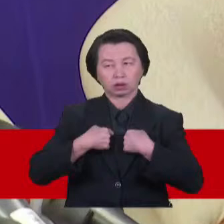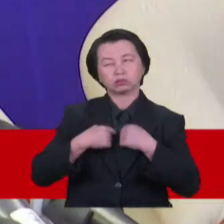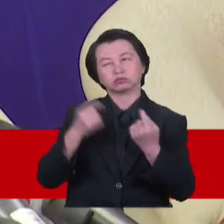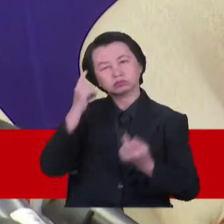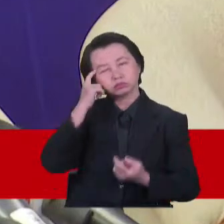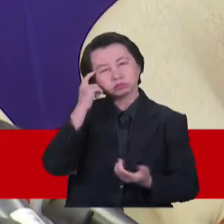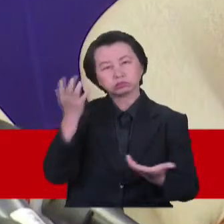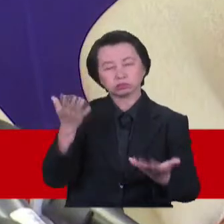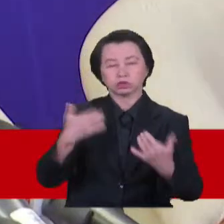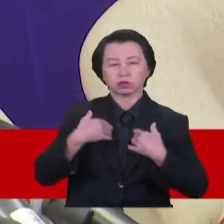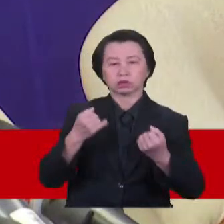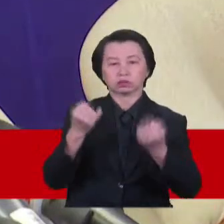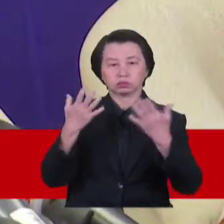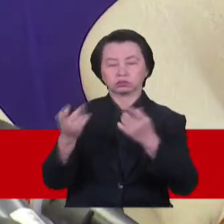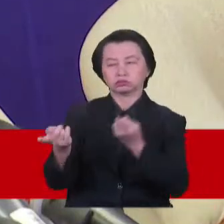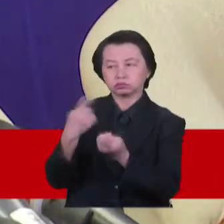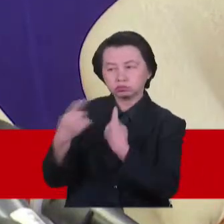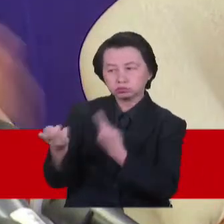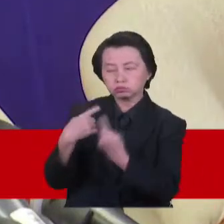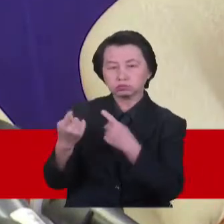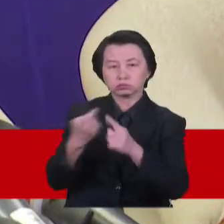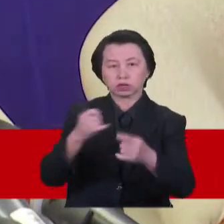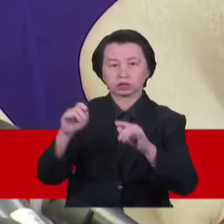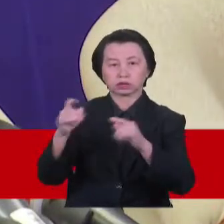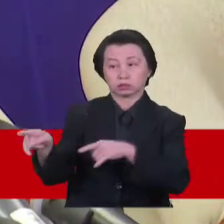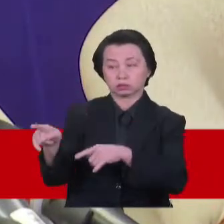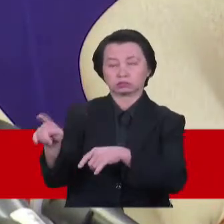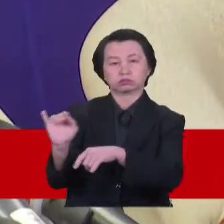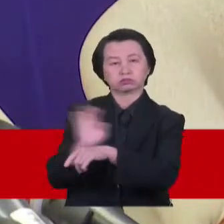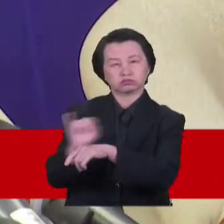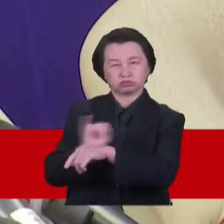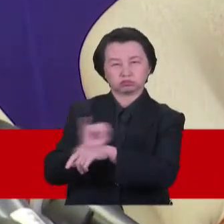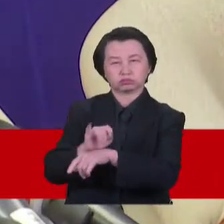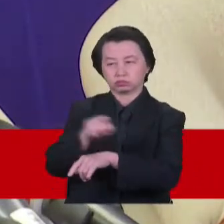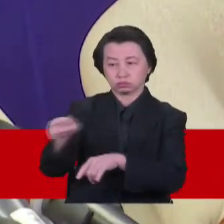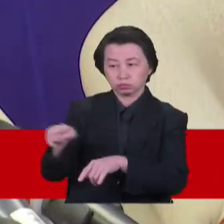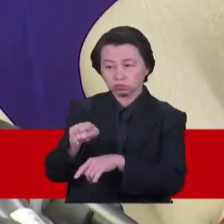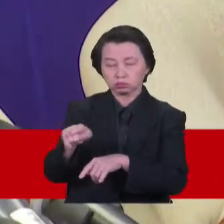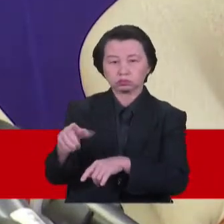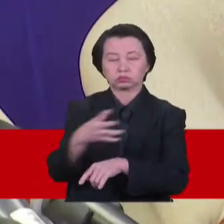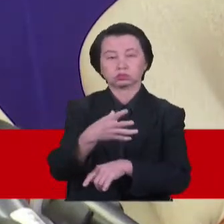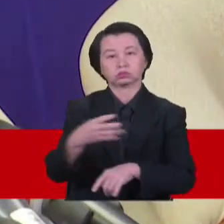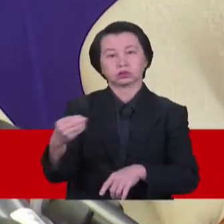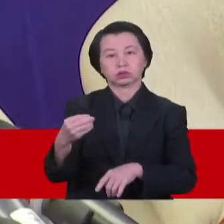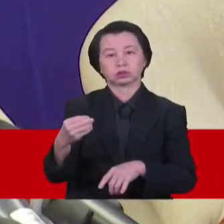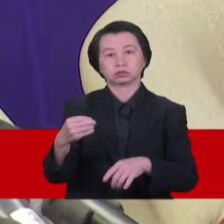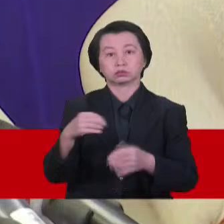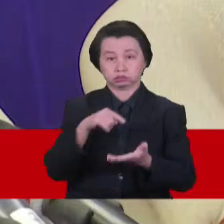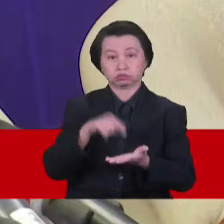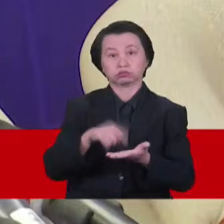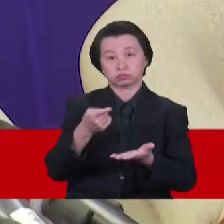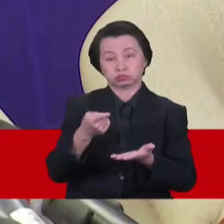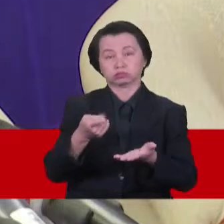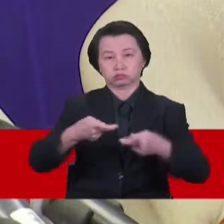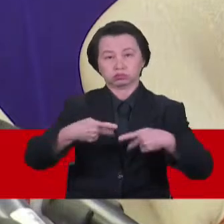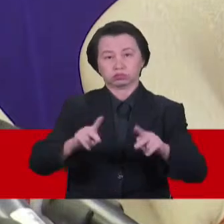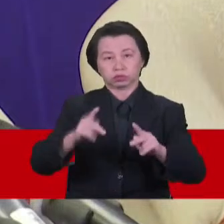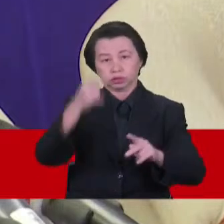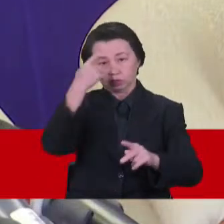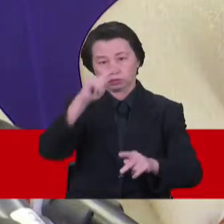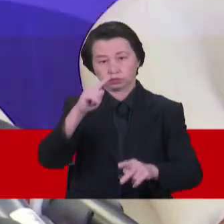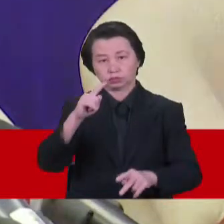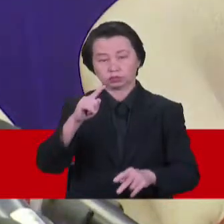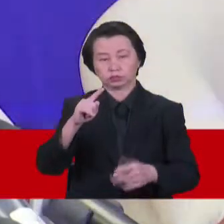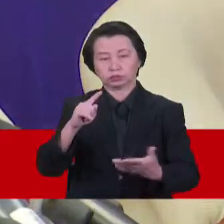adalah maklum balas daripada pihak pemain industri dan juga ini adalah peluang ruang untuk